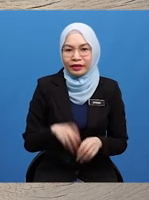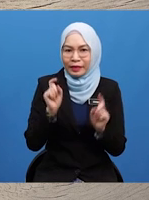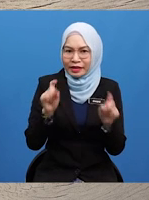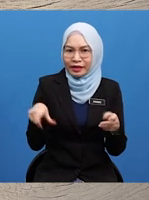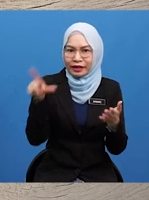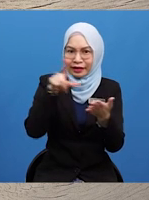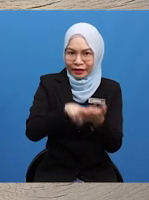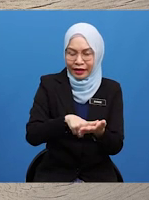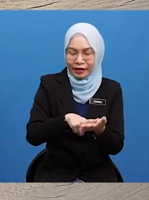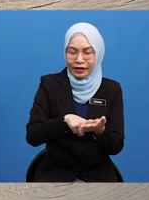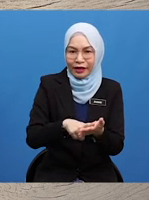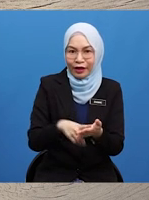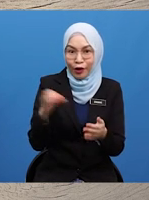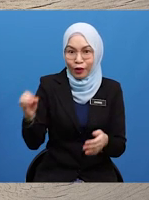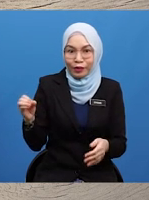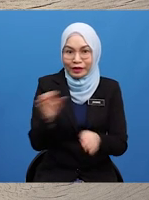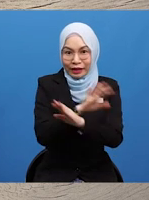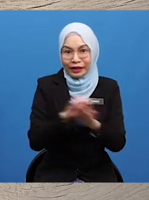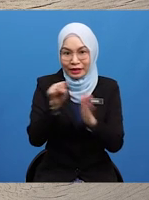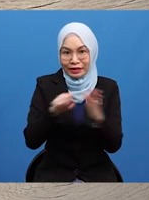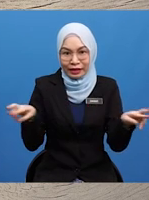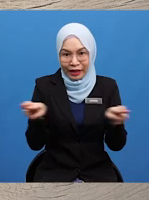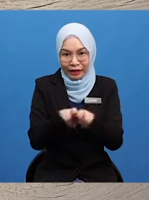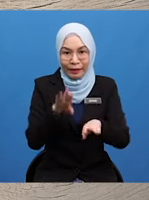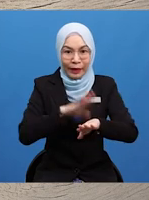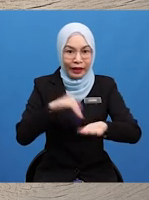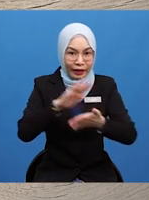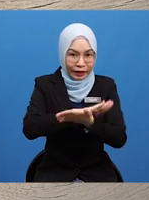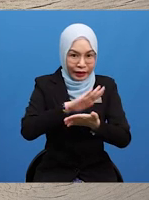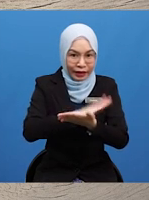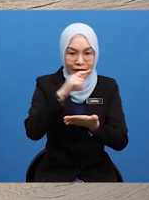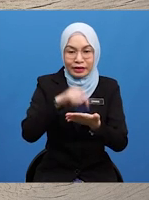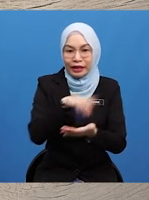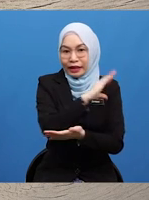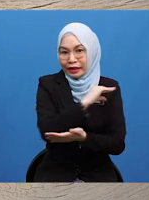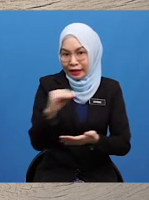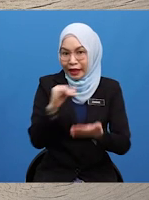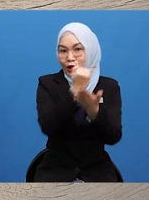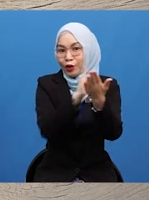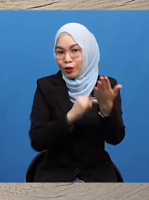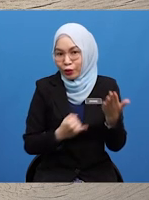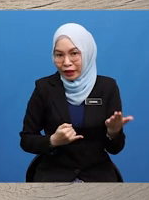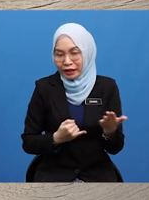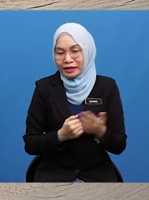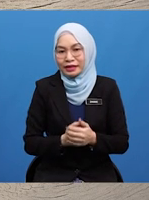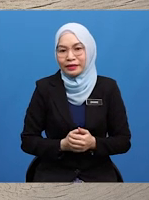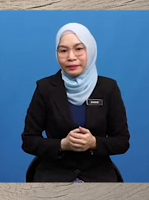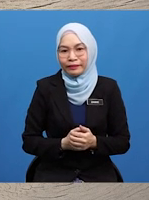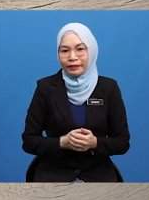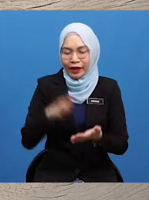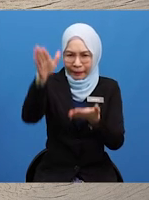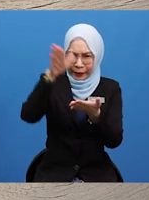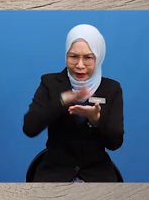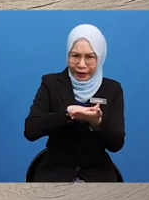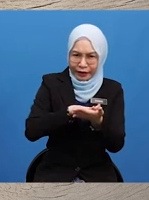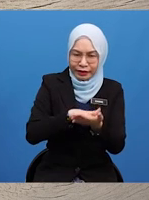tidak sekata di atas kertas ini. Kemudian, lukis atau menekap